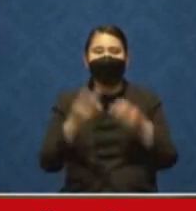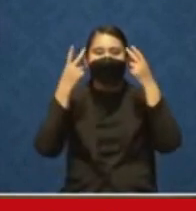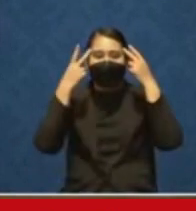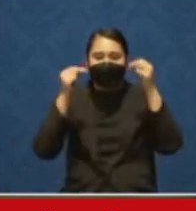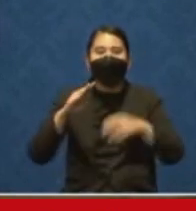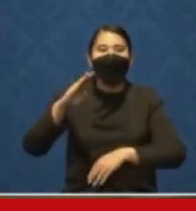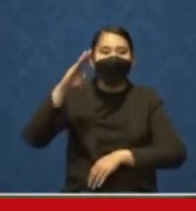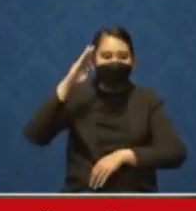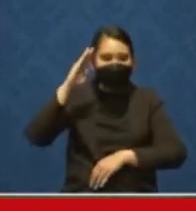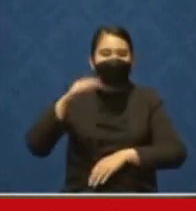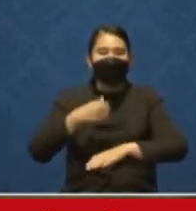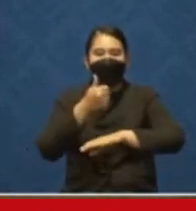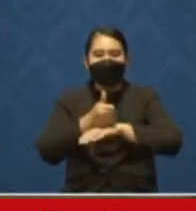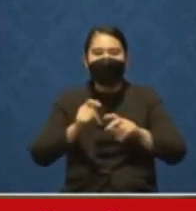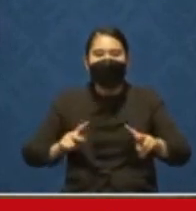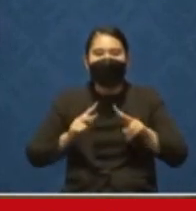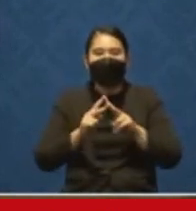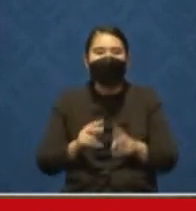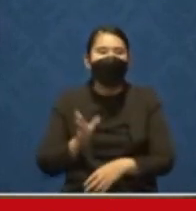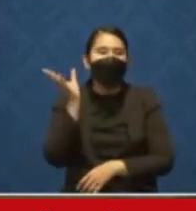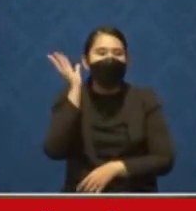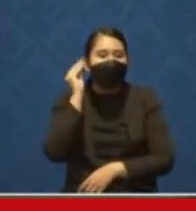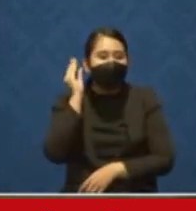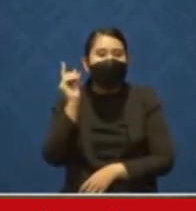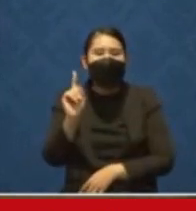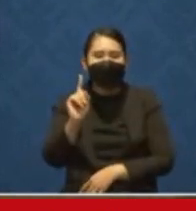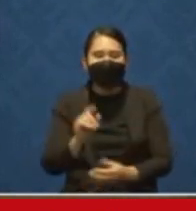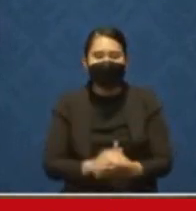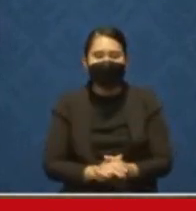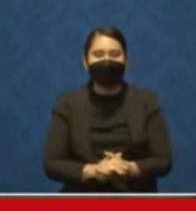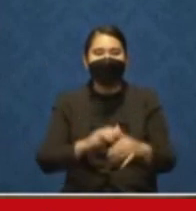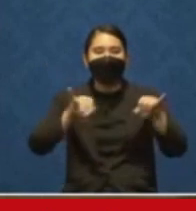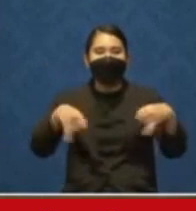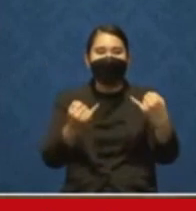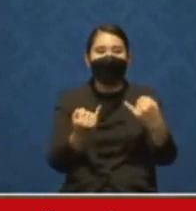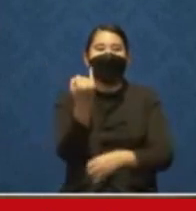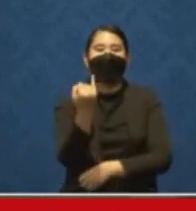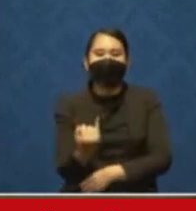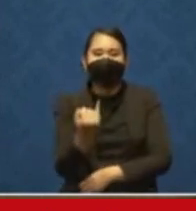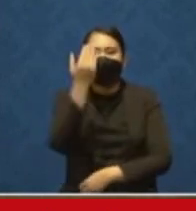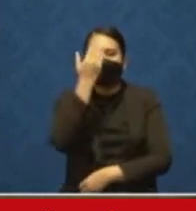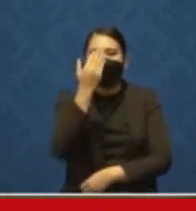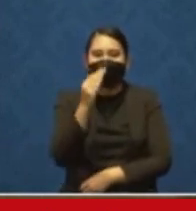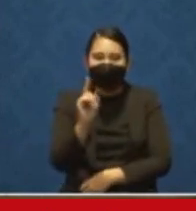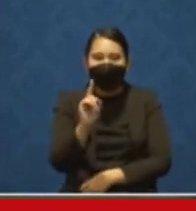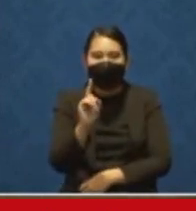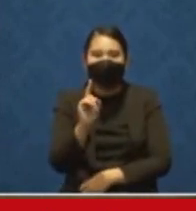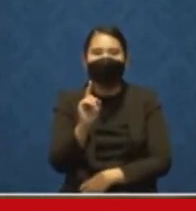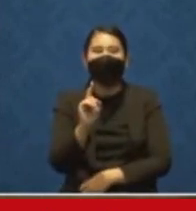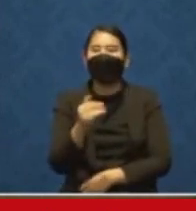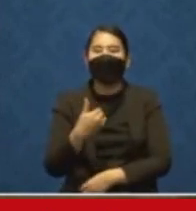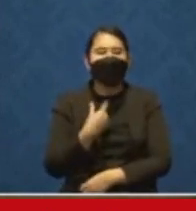แล้วก็เพราะอะไรครับอ่าอันเอาหูไปไว้ไหนทันประยุทธ์ตันลำตรี